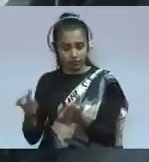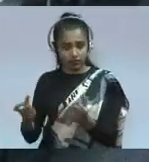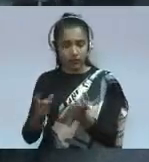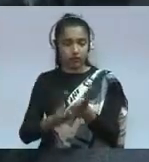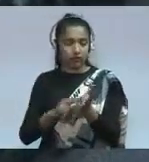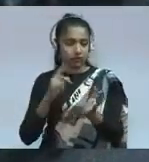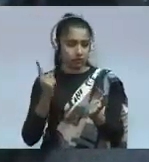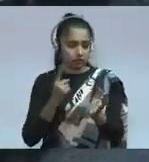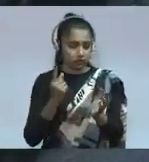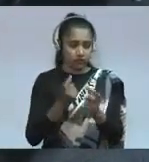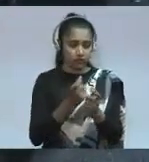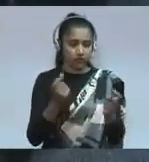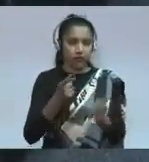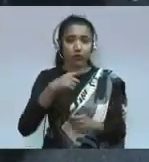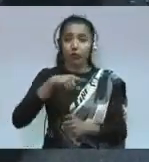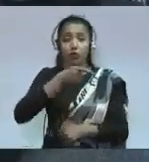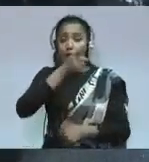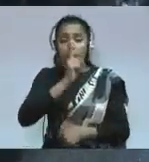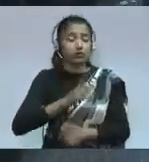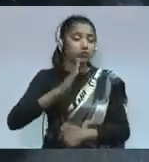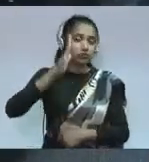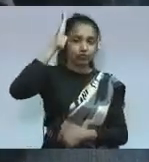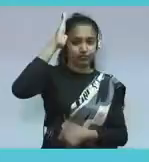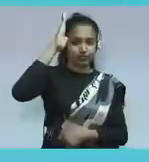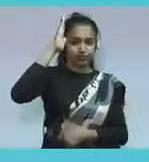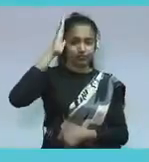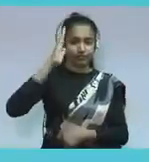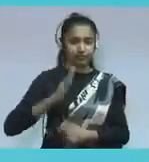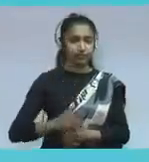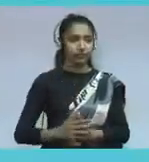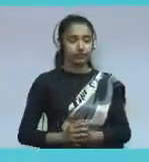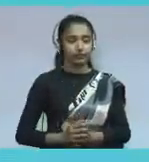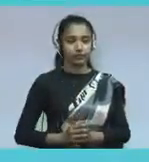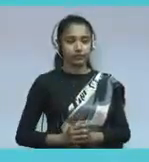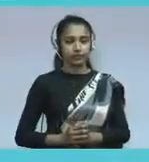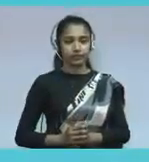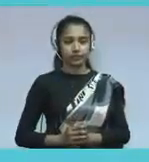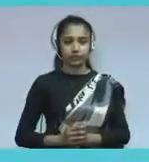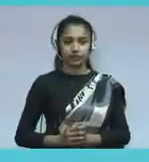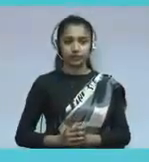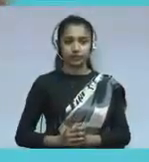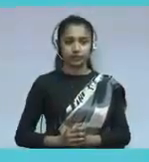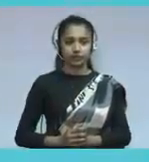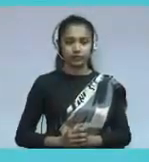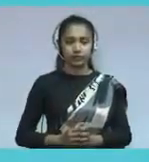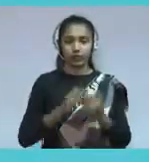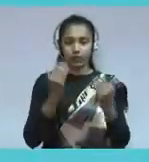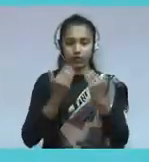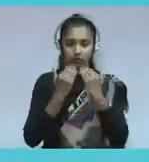මණ්ඩලයත් අතෝසවා සම්මත කරනවෙන්. බොහොම ස්තුතියි.